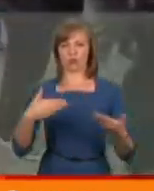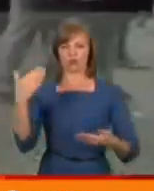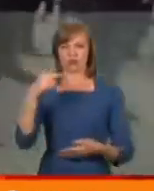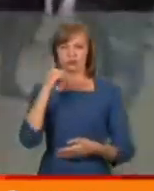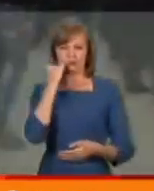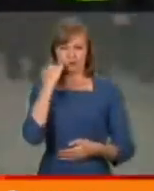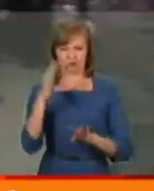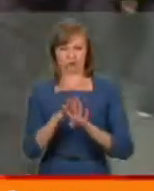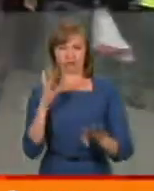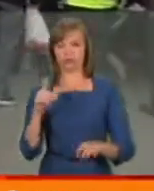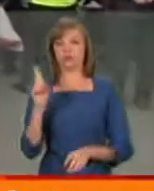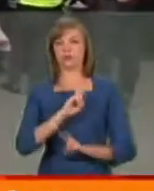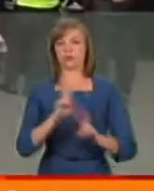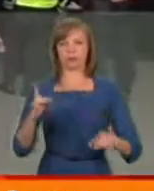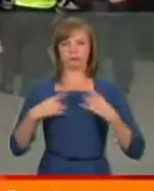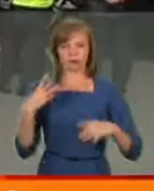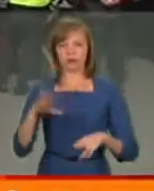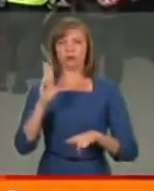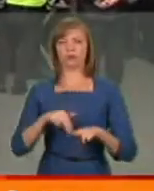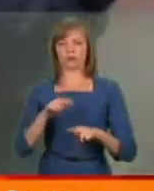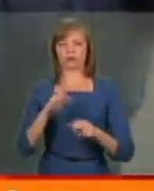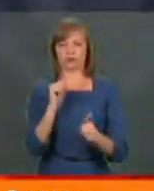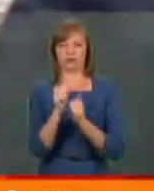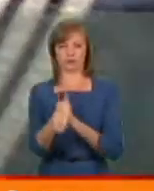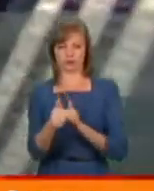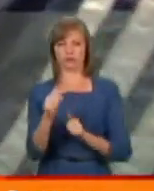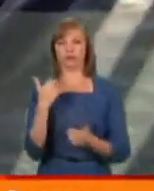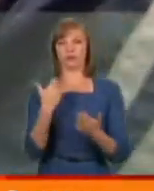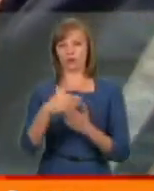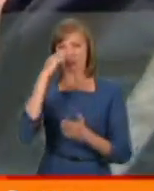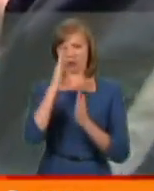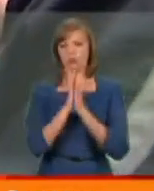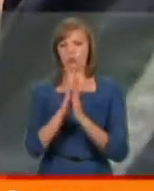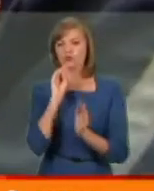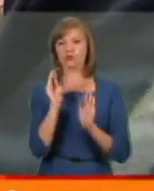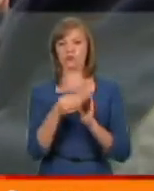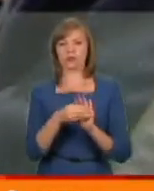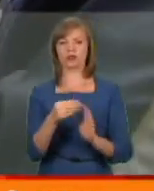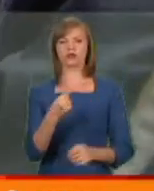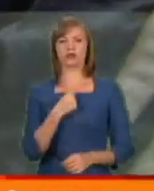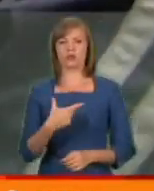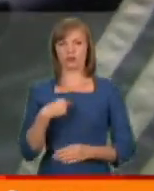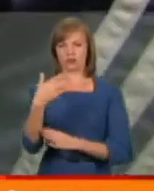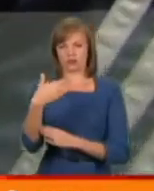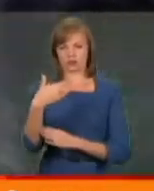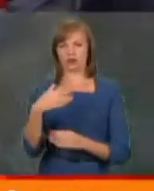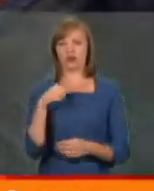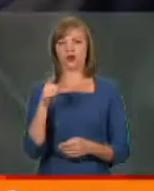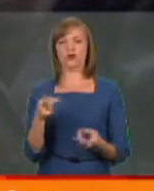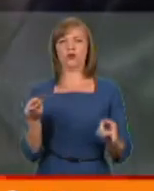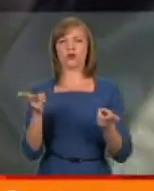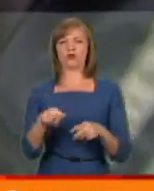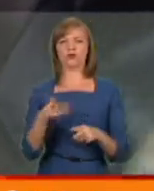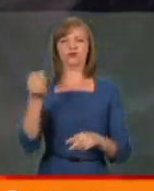аби ніхто нікого не дратував, поліція діє на випередження. Ось чоловіка просять сховати піонерський стяг. Це осталось,